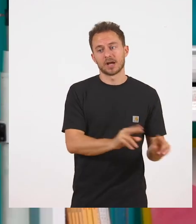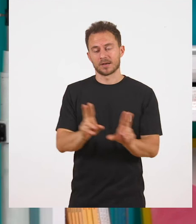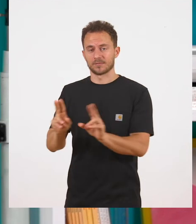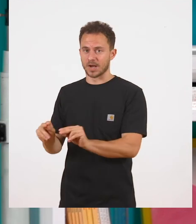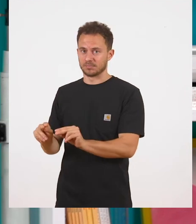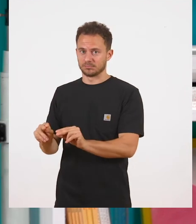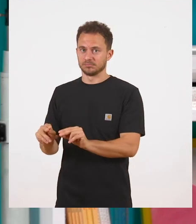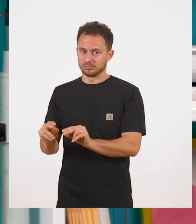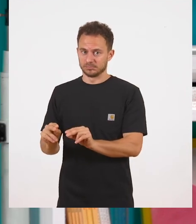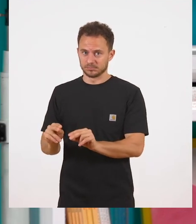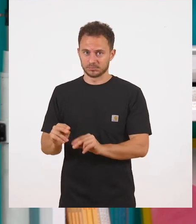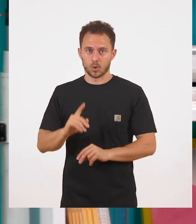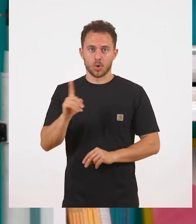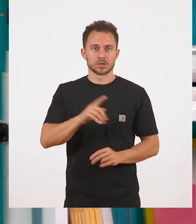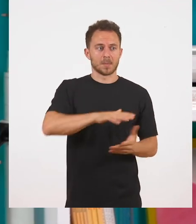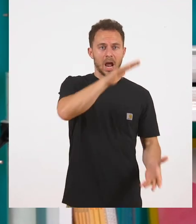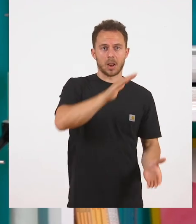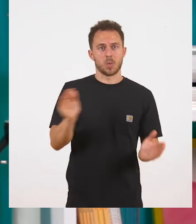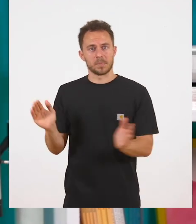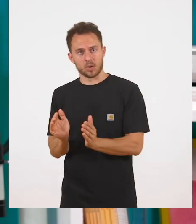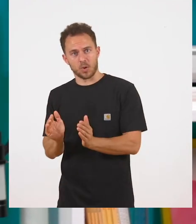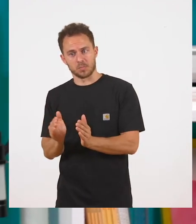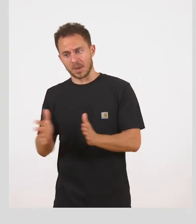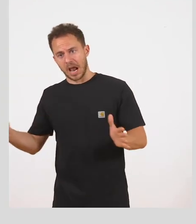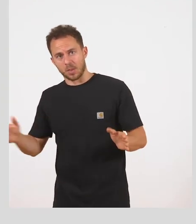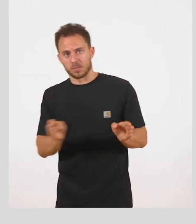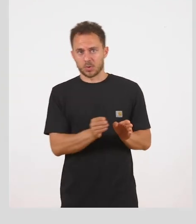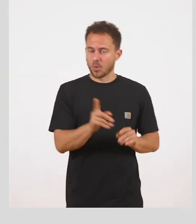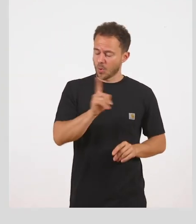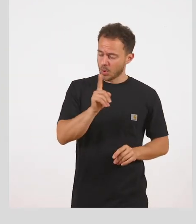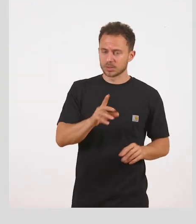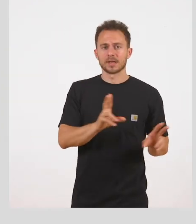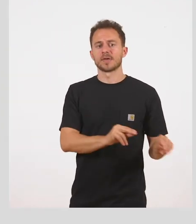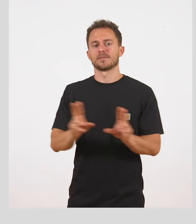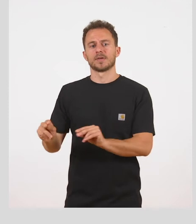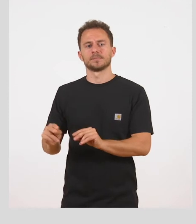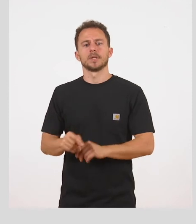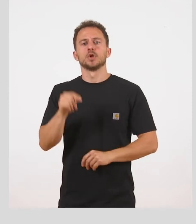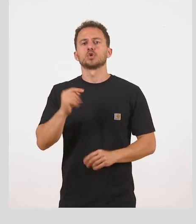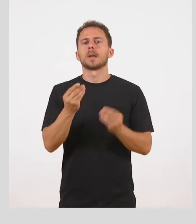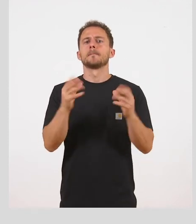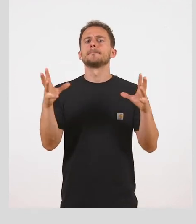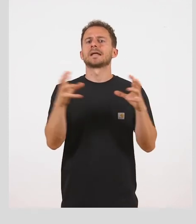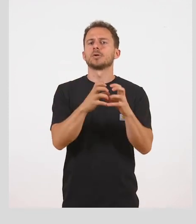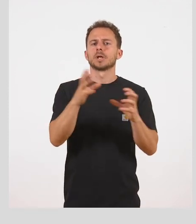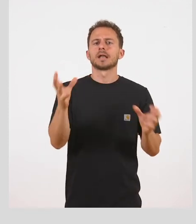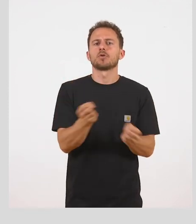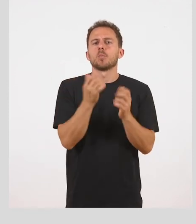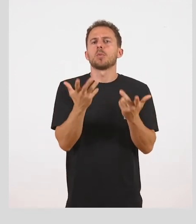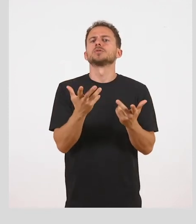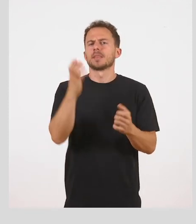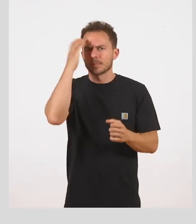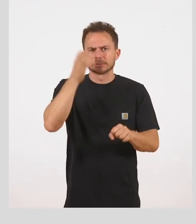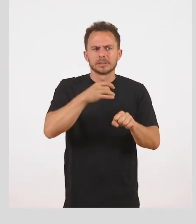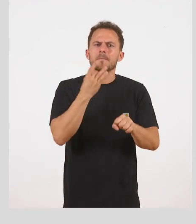κυβικό εκατοστό. Δεν θα πάω σε κυβικό μέτρο. Ωραία. Πώς υπολογίζεται η πυκνότητα? Έχουμε βρει την πέτρα, έχουμε βρει τον